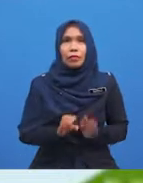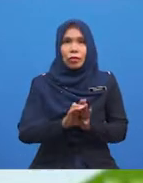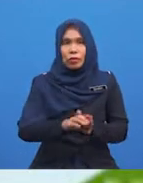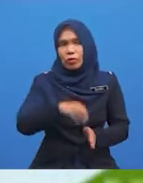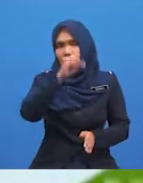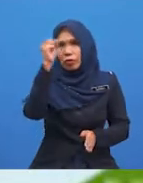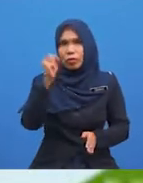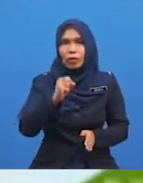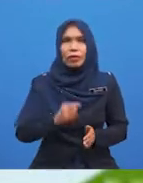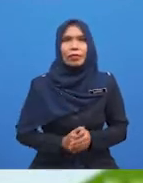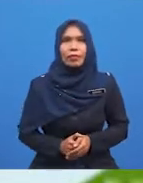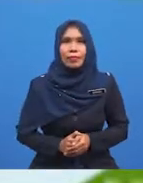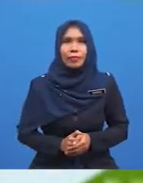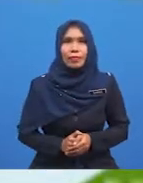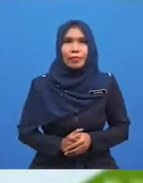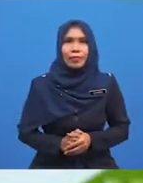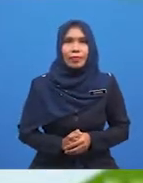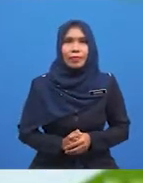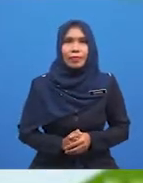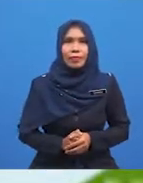objektif yang telah cikgu sediakan.